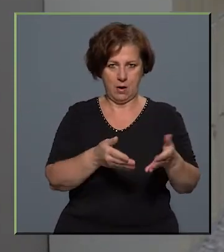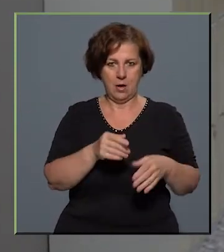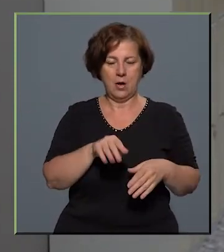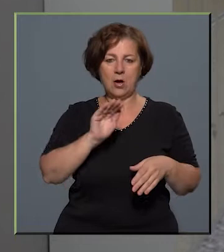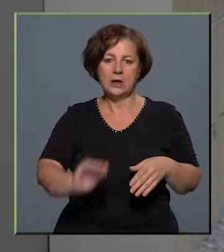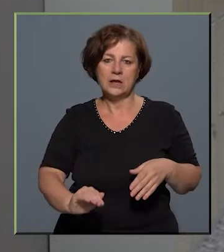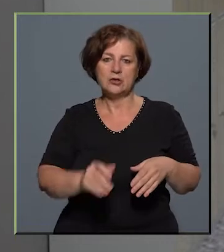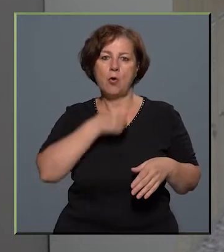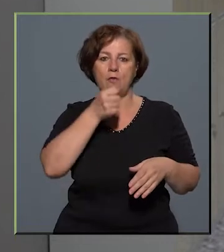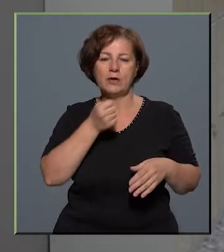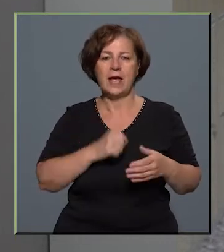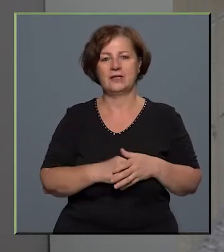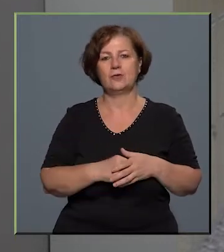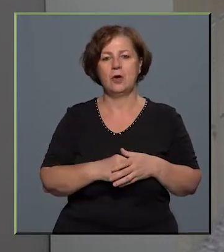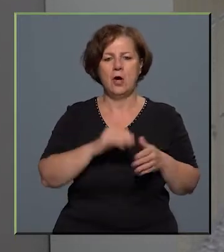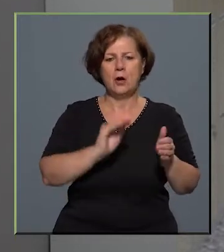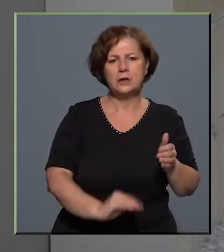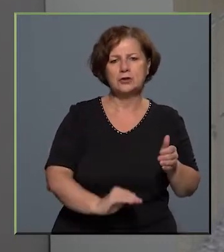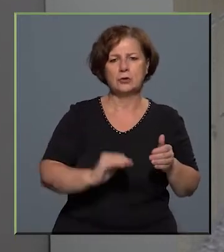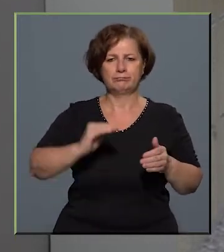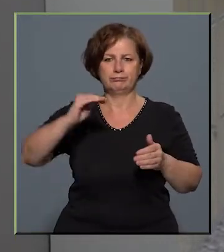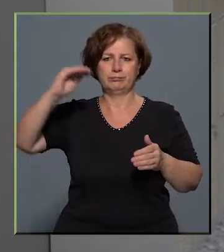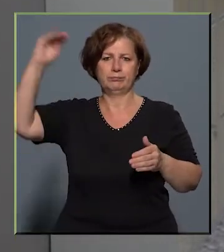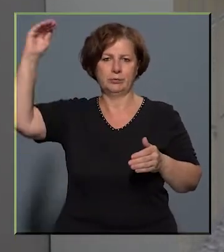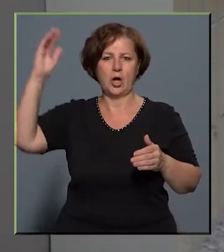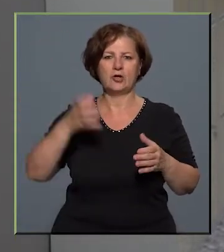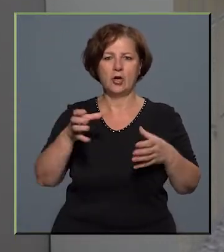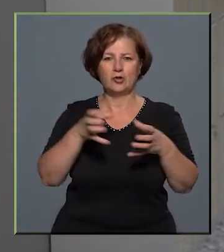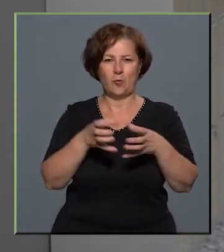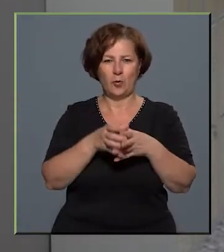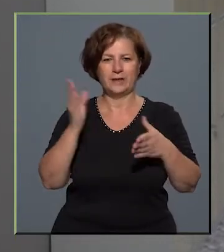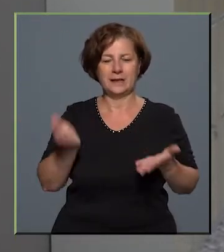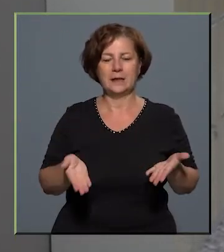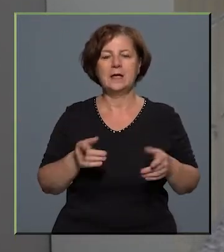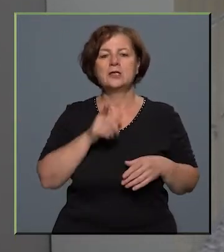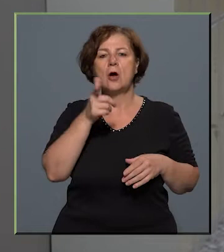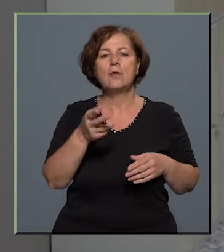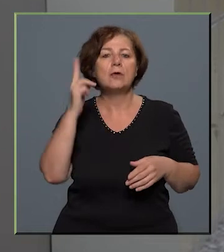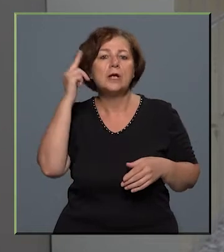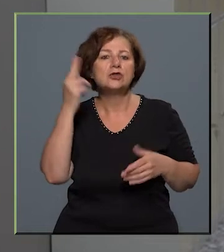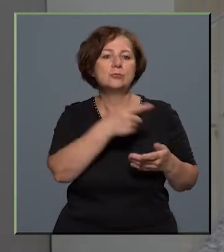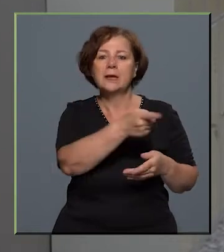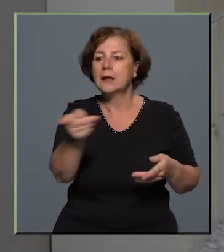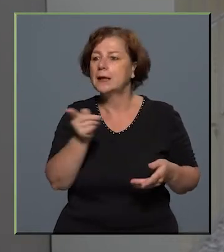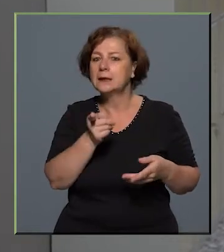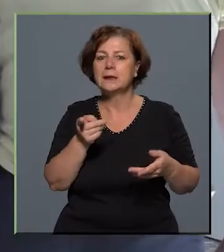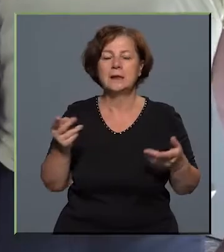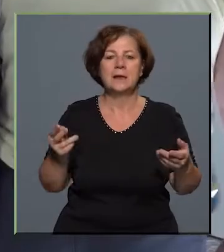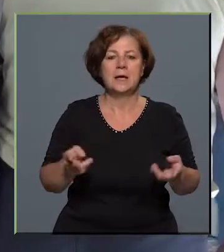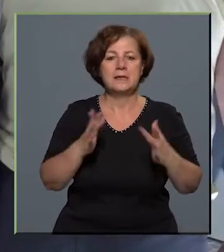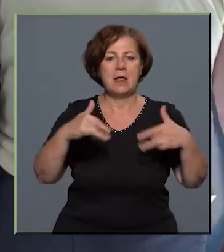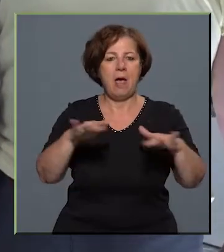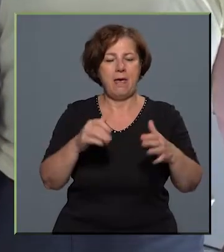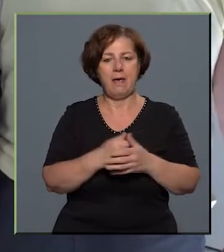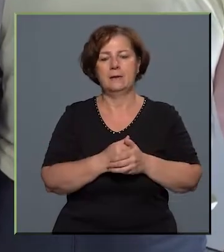kis óvodások, a legkisebb csoporttól a nagy csoportig, és akkor fognak ismerkedni majd azzal a helységgel. Én